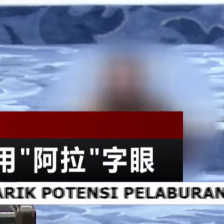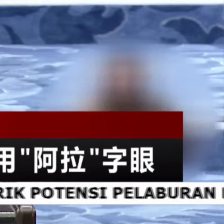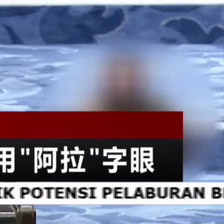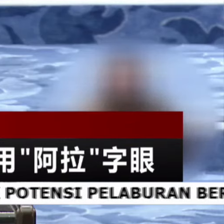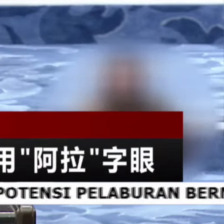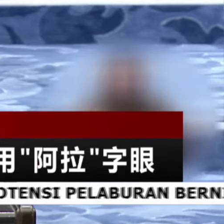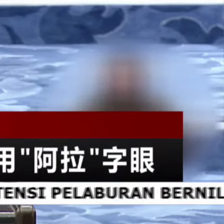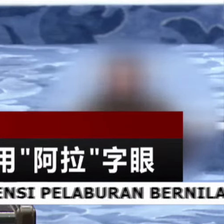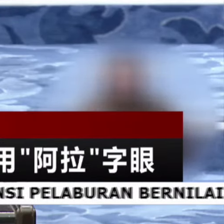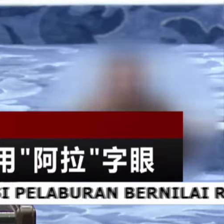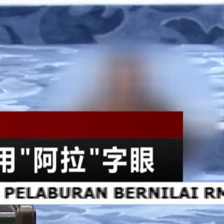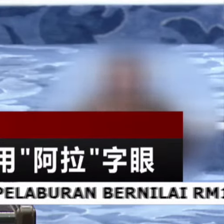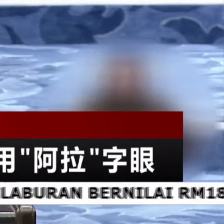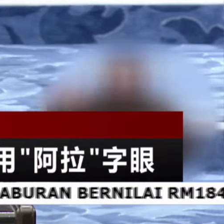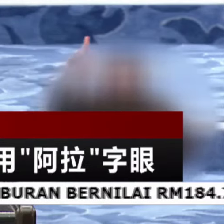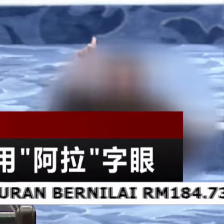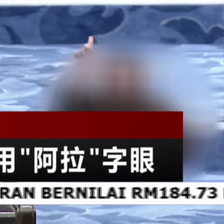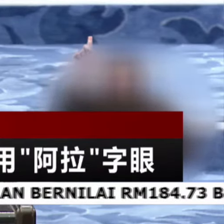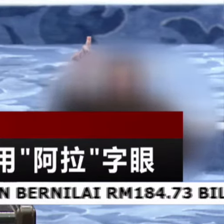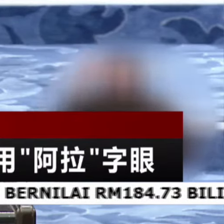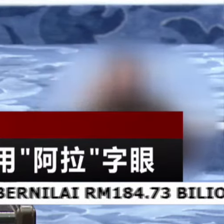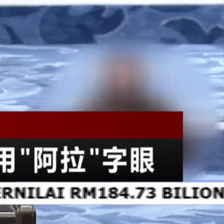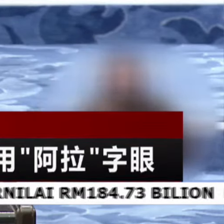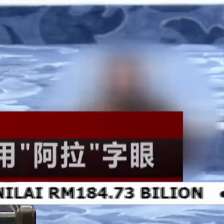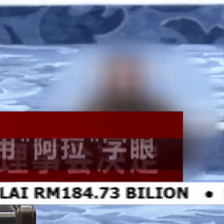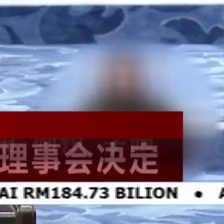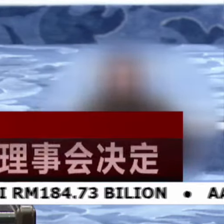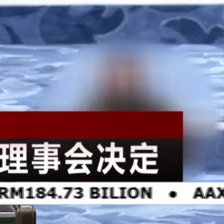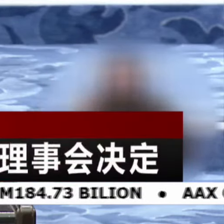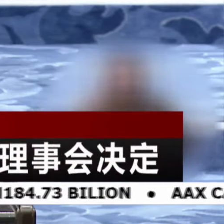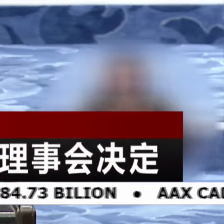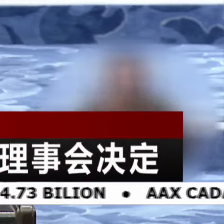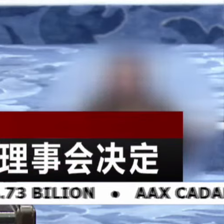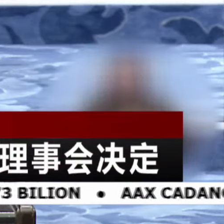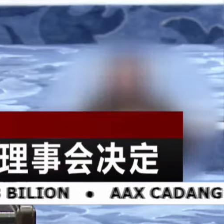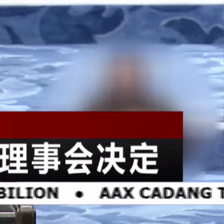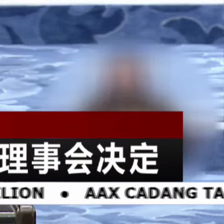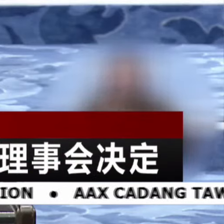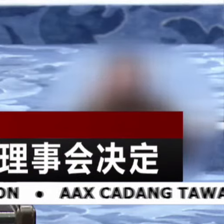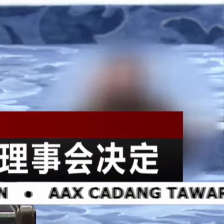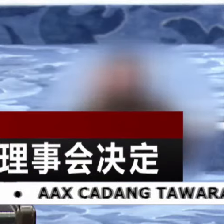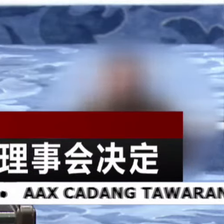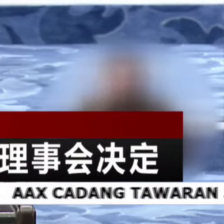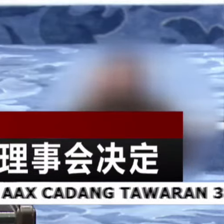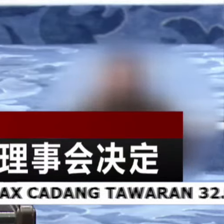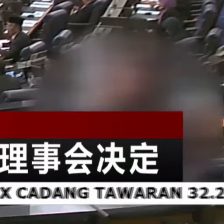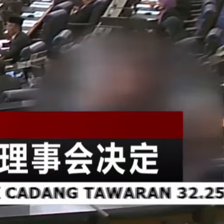Allah tidak boleh digunakan oleh bukan Islam.